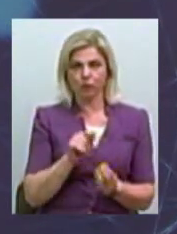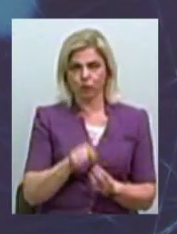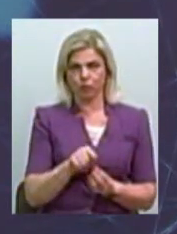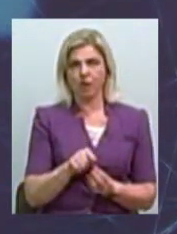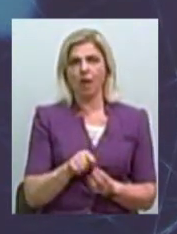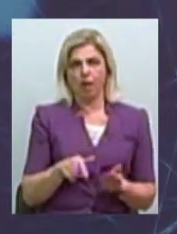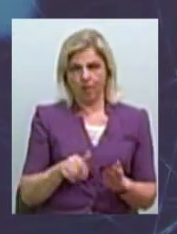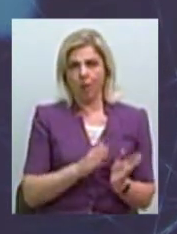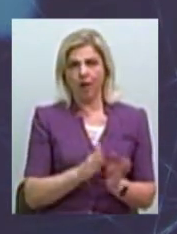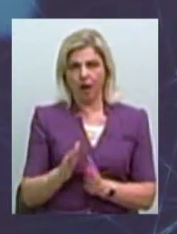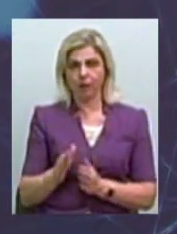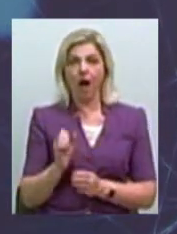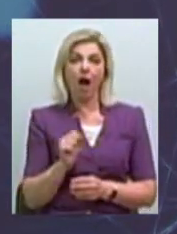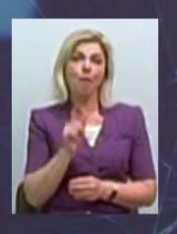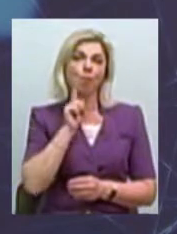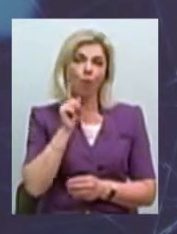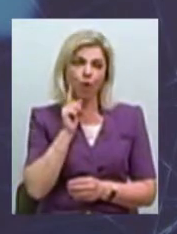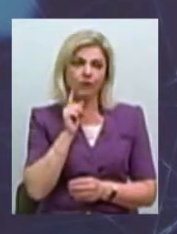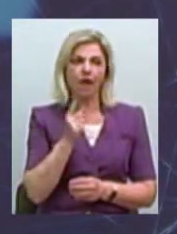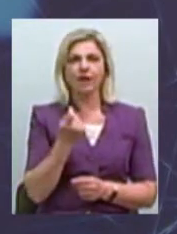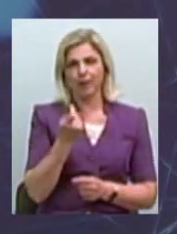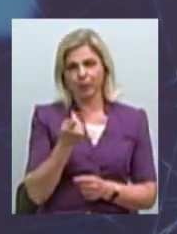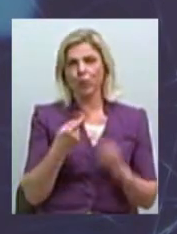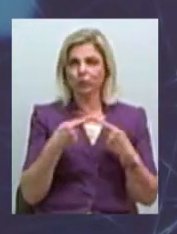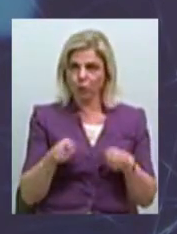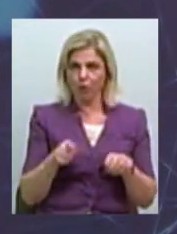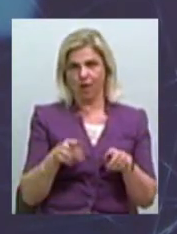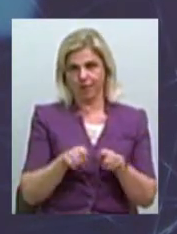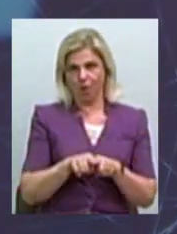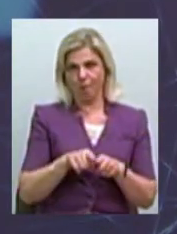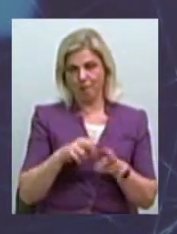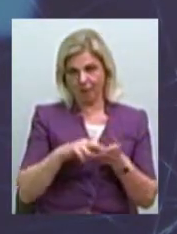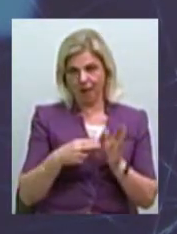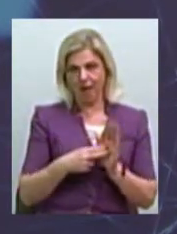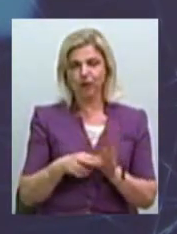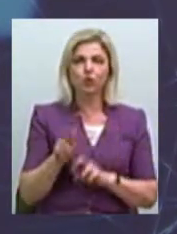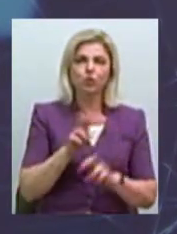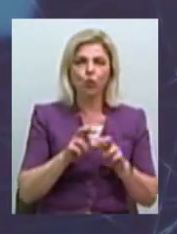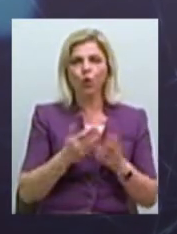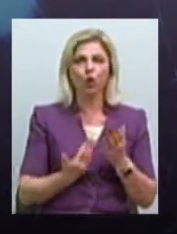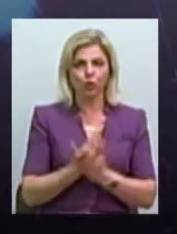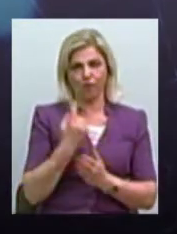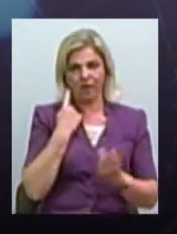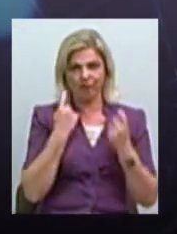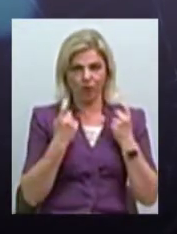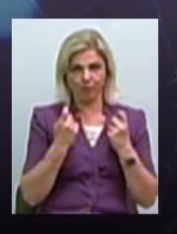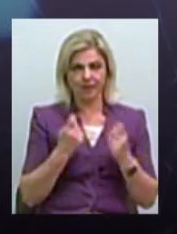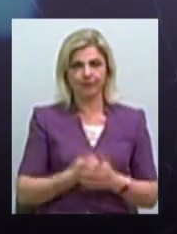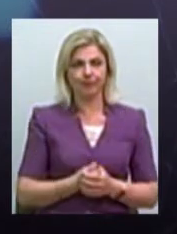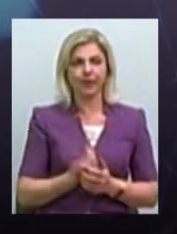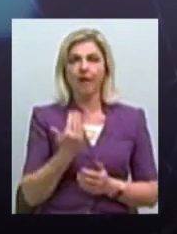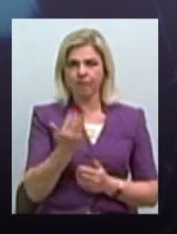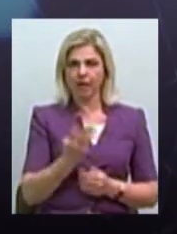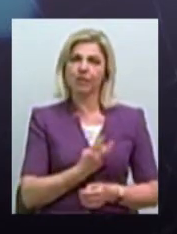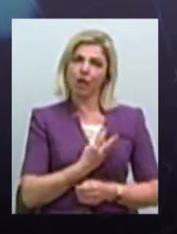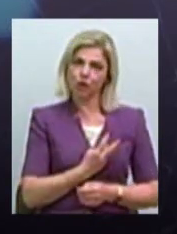Молодь, вона, мені здається, більш гнучкіша в цьому плані, в плані пошуку якоїсь нової інформації. Тобто ви все ж таки